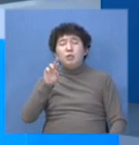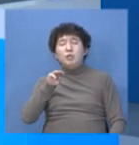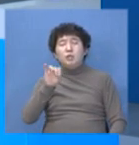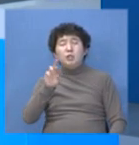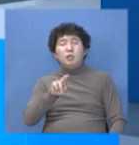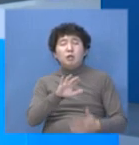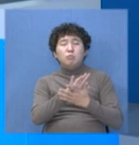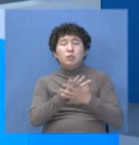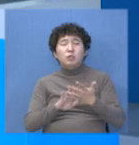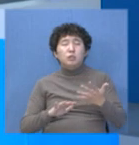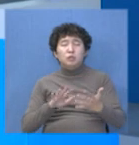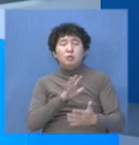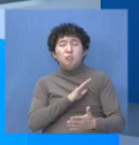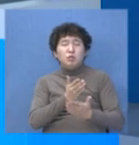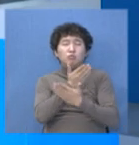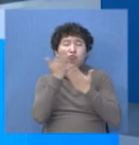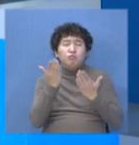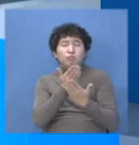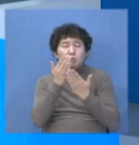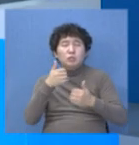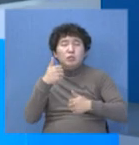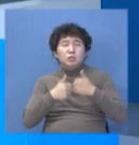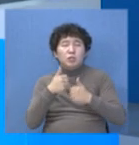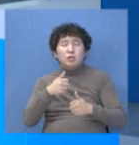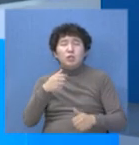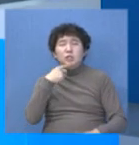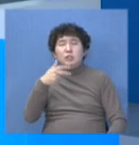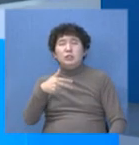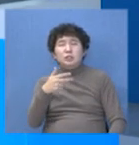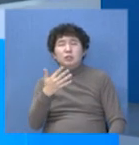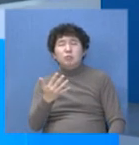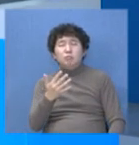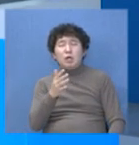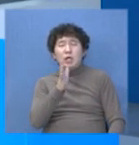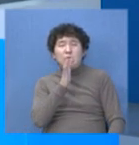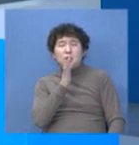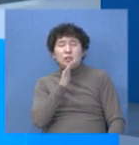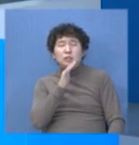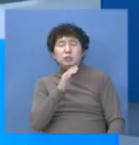өтті. Сайысқа 15-35 жас аралығындағы азаматтар қатысты.